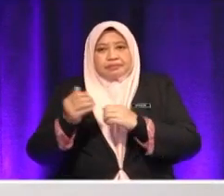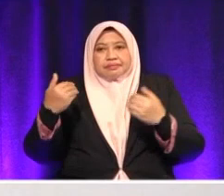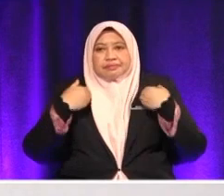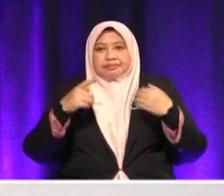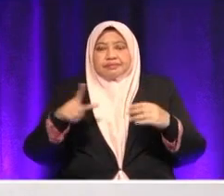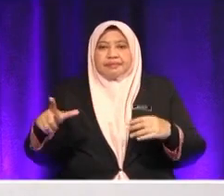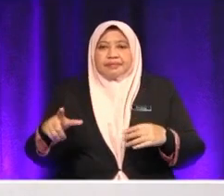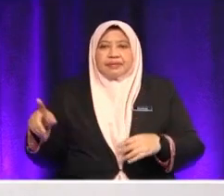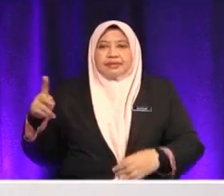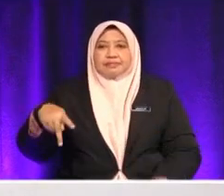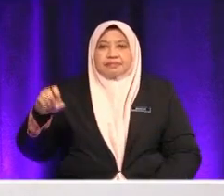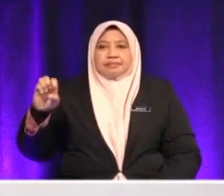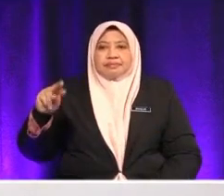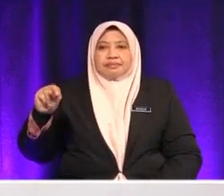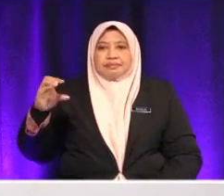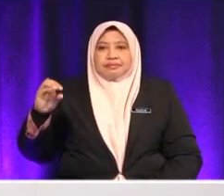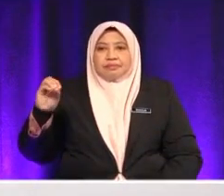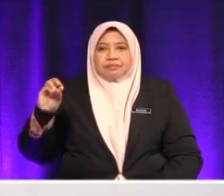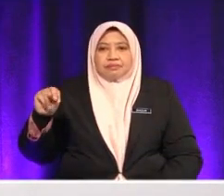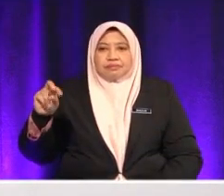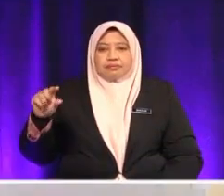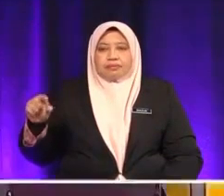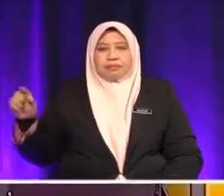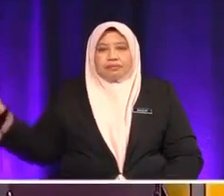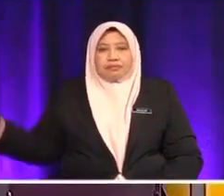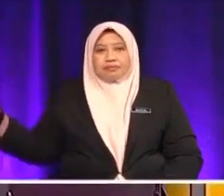pencong ke kanan dan jawabannya tepat karena